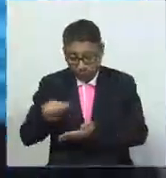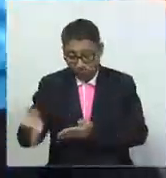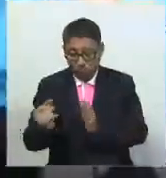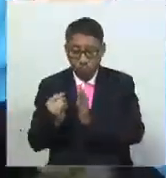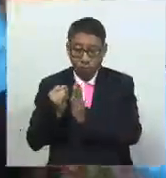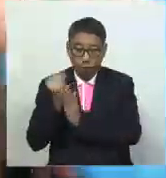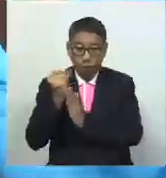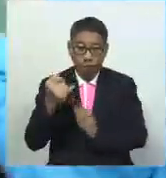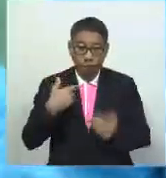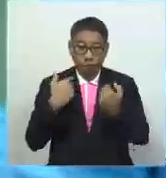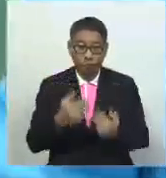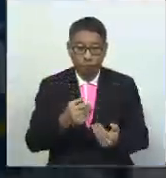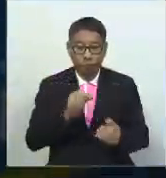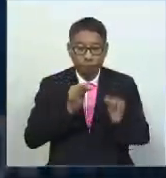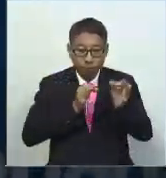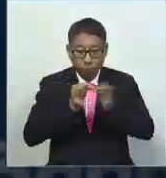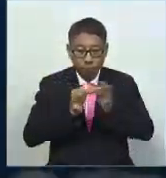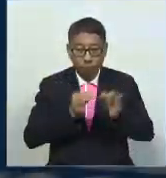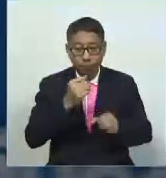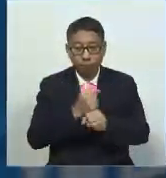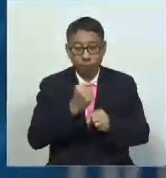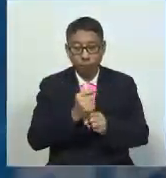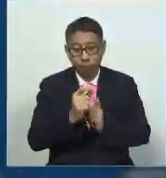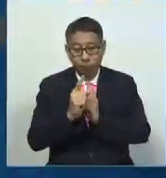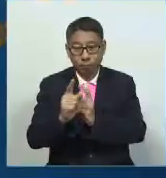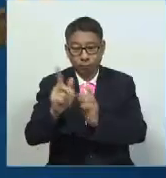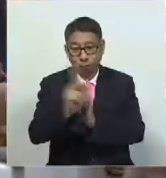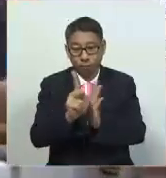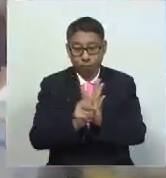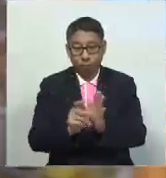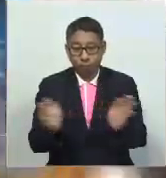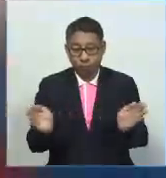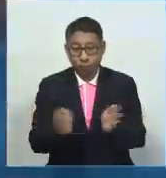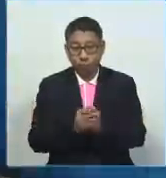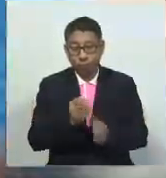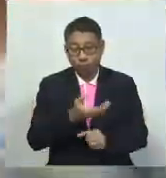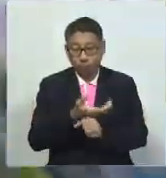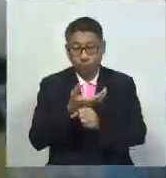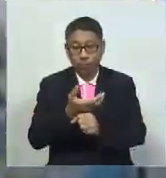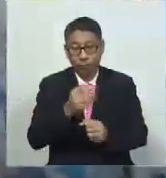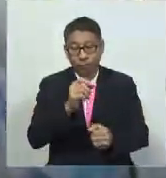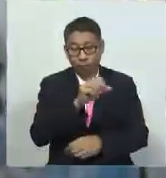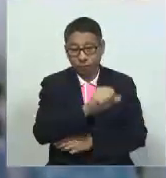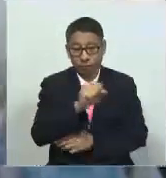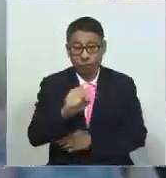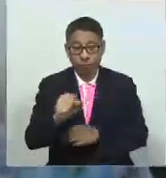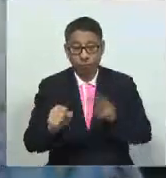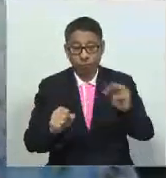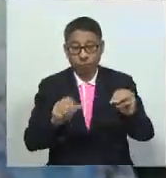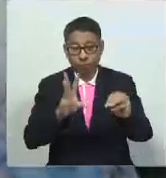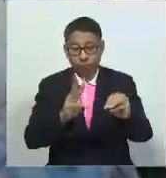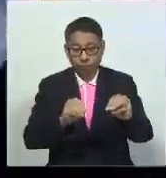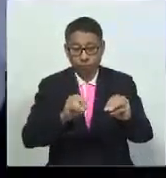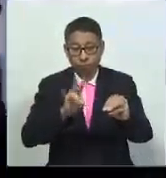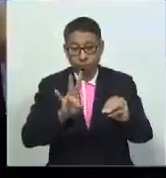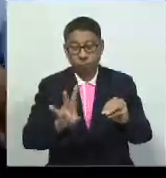องโดยการชี้แจงรายรับรายจ่ายเป็นการดำเนินการตามพระราชบัญญัติประกอบรัฐธรรมนูญว่าด้วยการเลือกตั้งส.ส.ตามมาตรา67